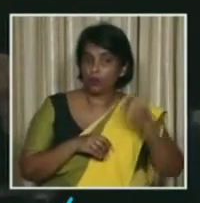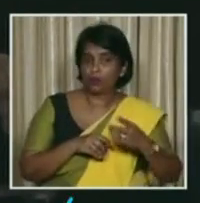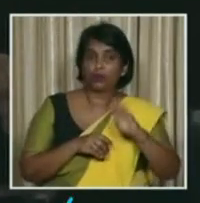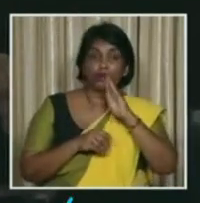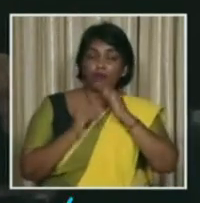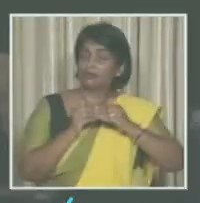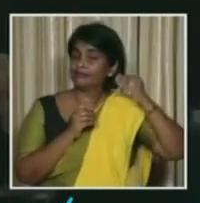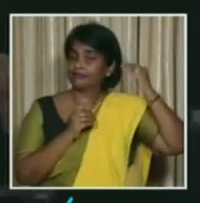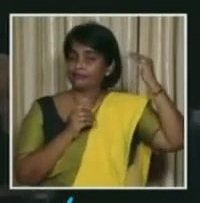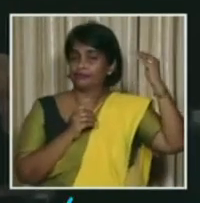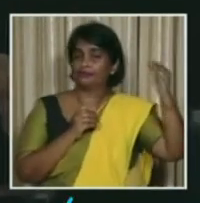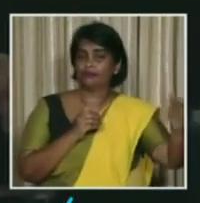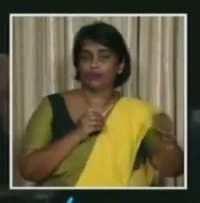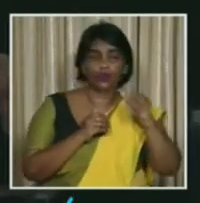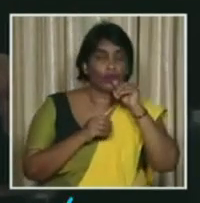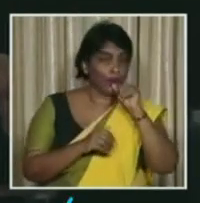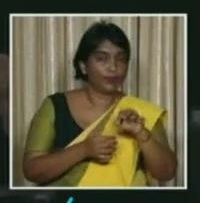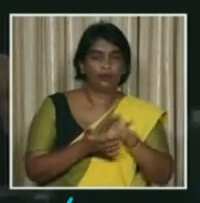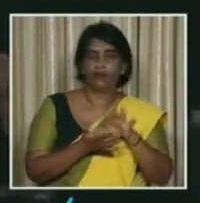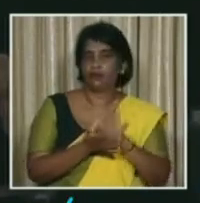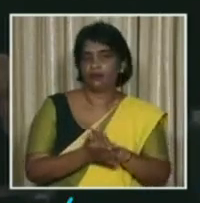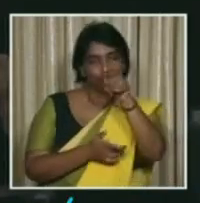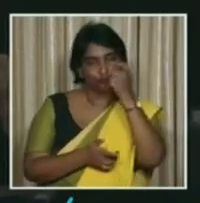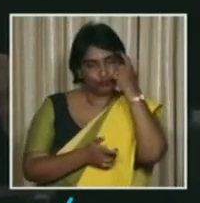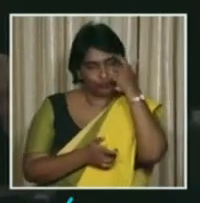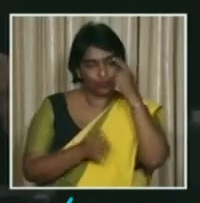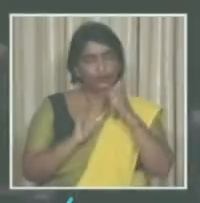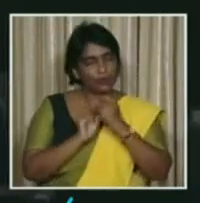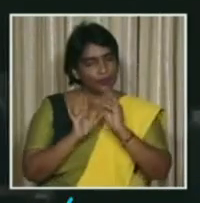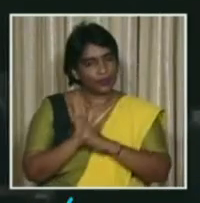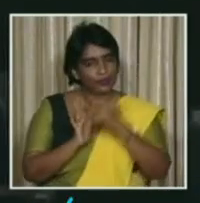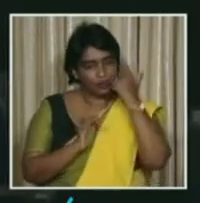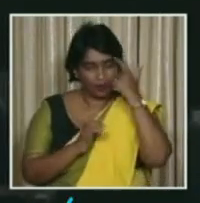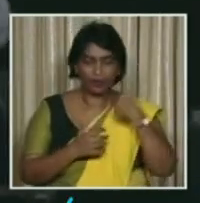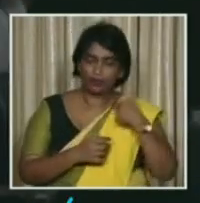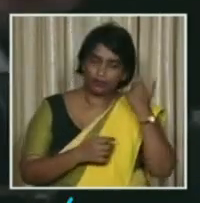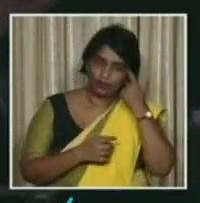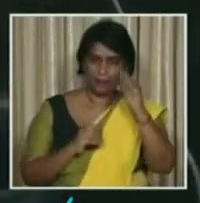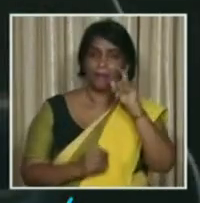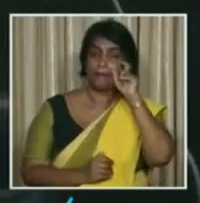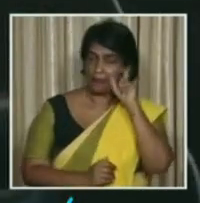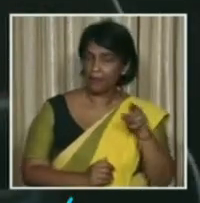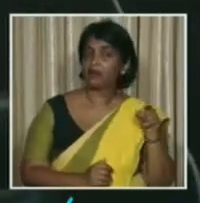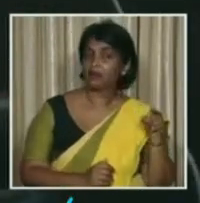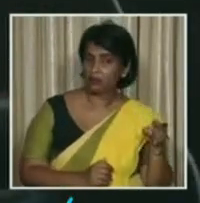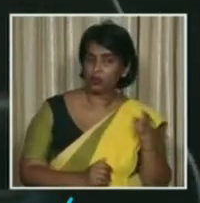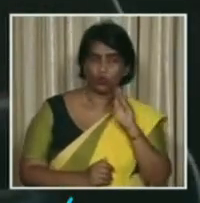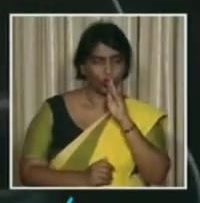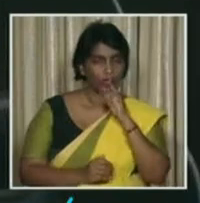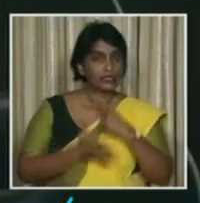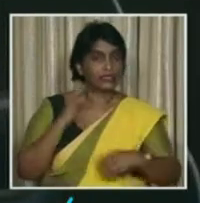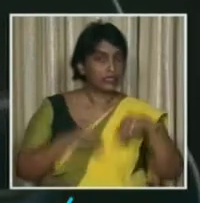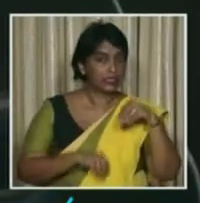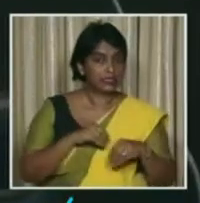අනන්තය දක්වා දිවෙන නිශ්චිත නොවන දිනයක් බව ඔබතුමත් දන්නවා, වගමැතුමත් දන්නවා, මමත් දන්නවා, රටටත් තේරෙනවා. ඒගොල්ලෝ අඩුගානේ දැන් ඡන්දේ